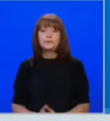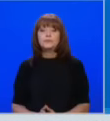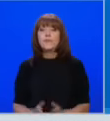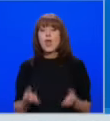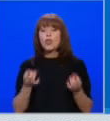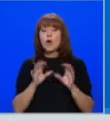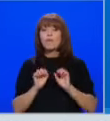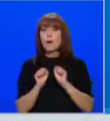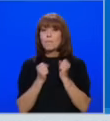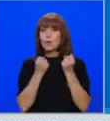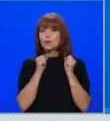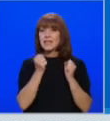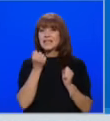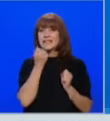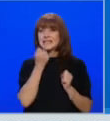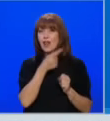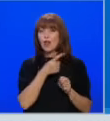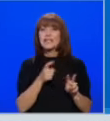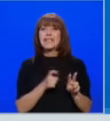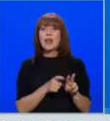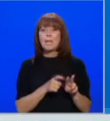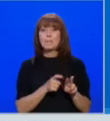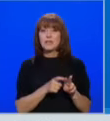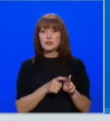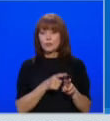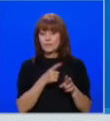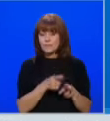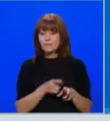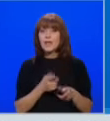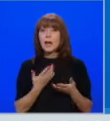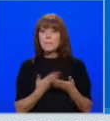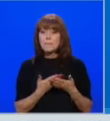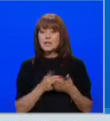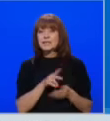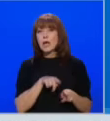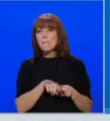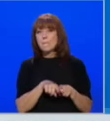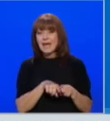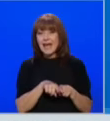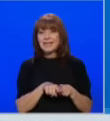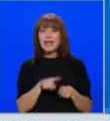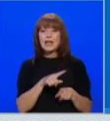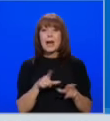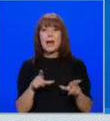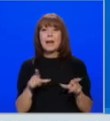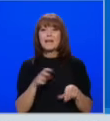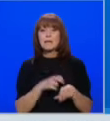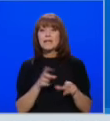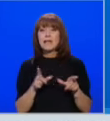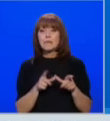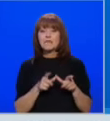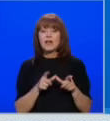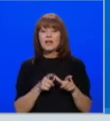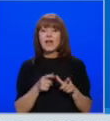Нов протест на хората от Цалапица блокира пътя Пловдив – Пазарджик. Близки и приятели на убития Димитър Малинов настояват за